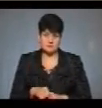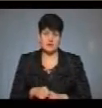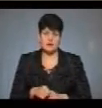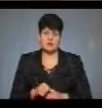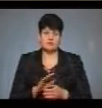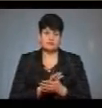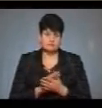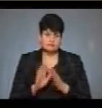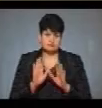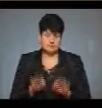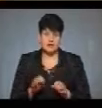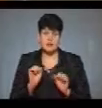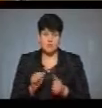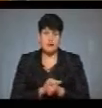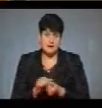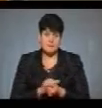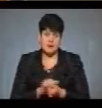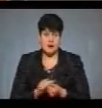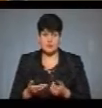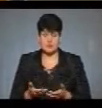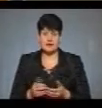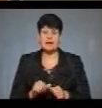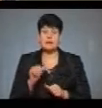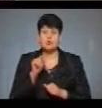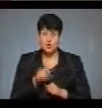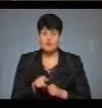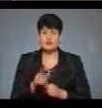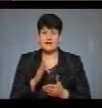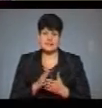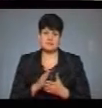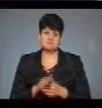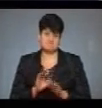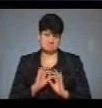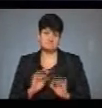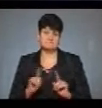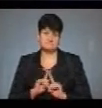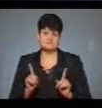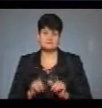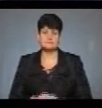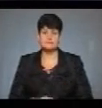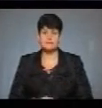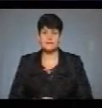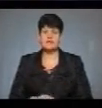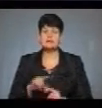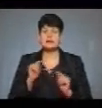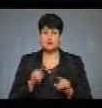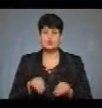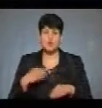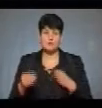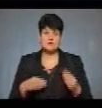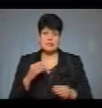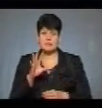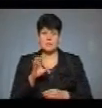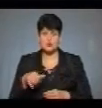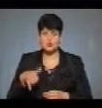екологічно чистою і навіть її можна прати. Крім того, вона є стильною. Для того, аби роздати 500